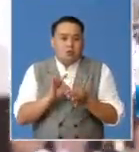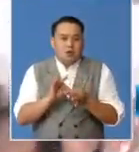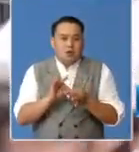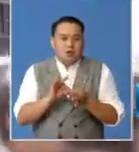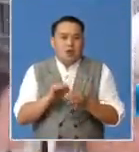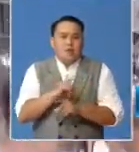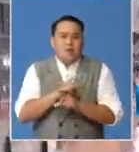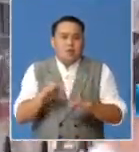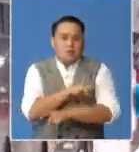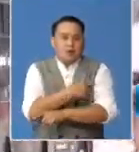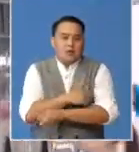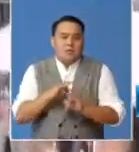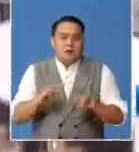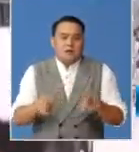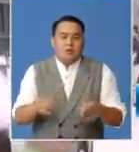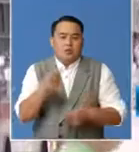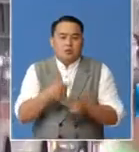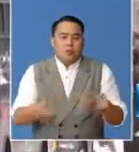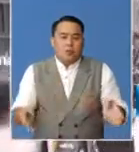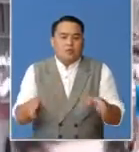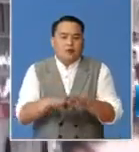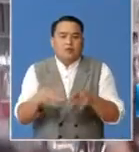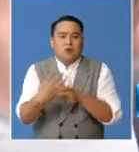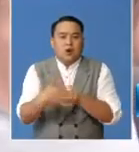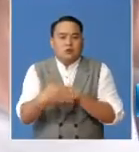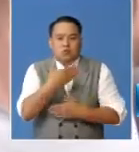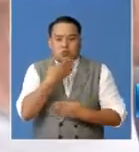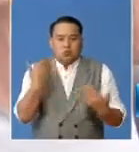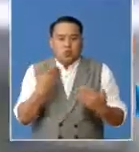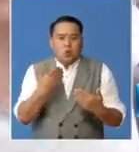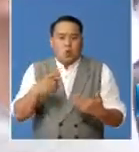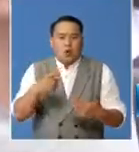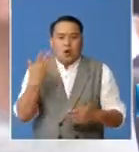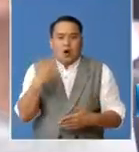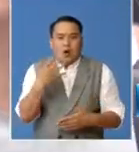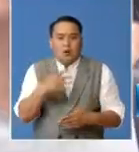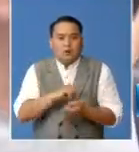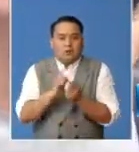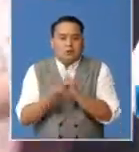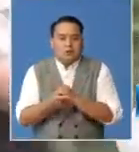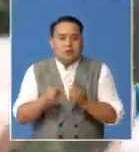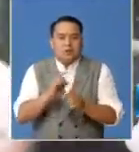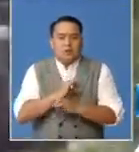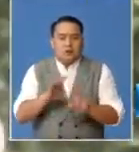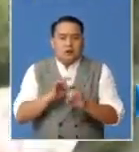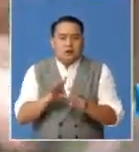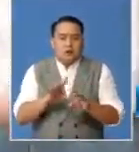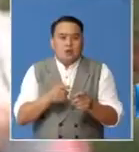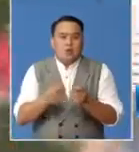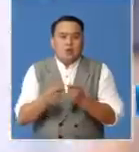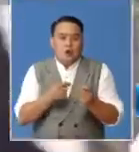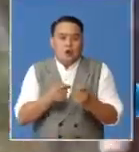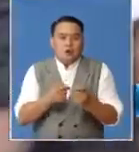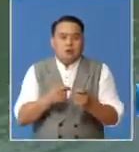Елдегі мектептер мен балабақшалардың жартысынан көбінде желдеткіш жоқ. Ал синоптиктер жақын арада ауа райының өзгермейтінін ескертті. Сондықтан билік